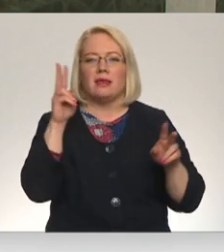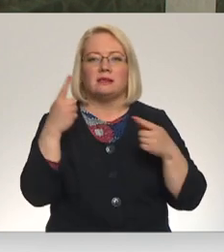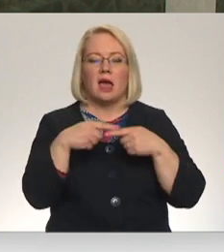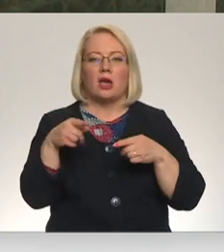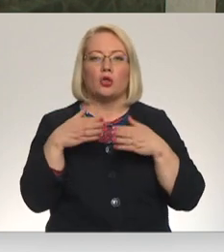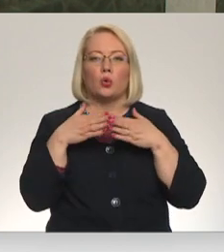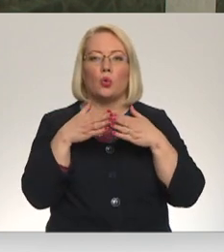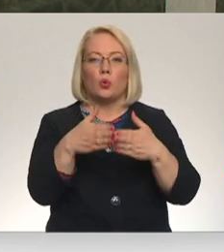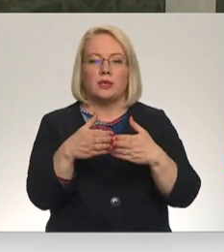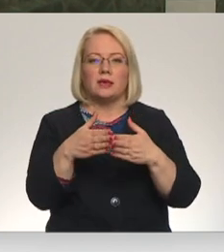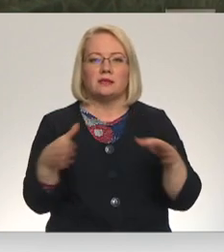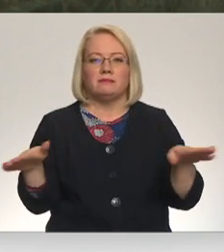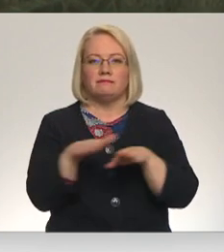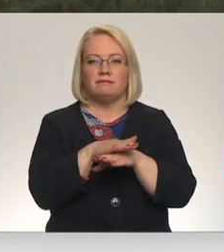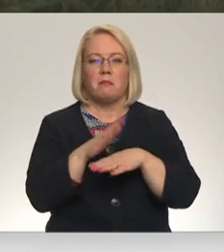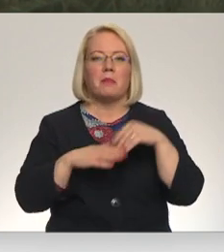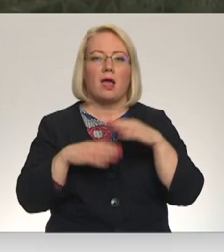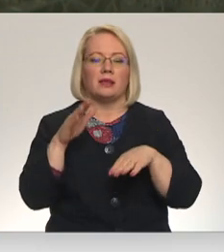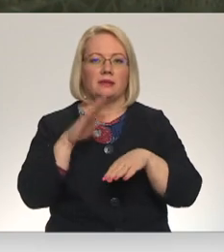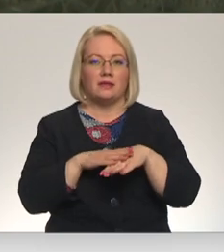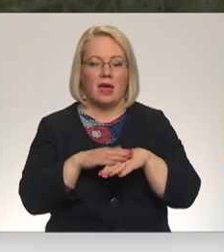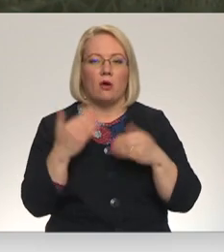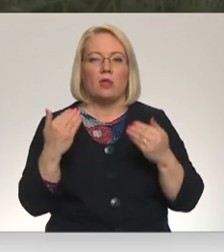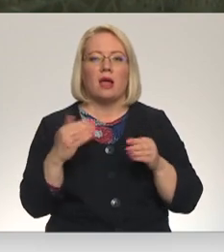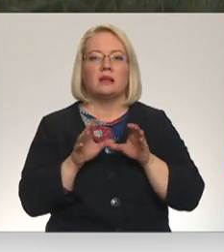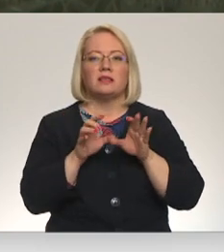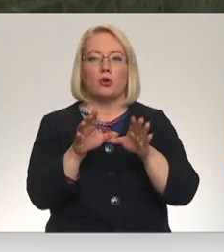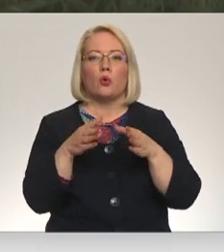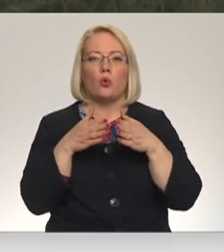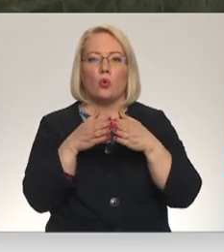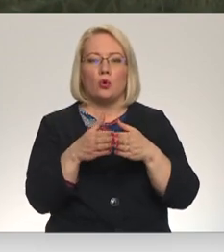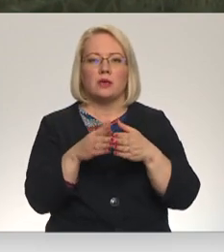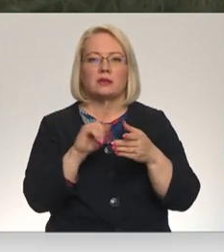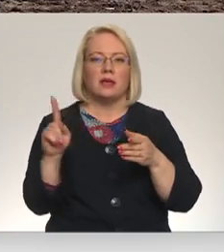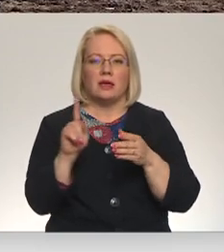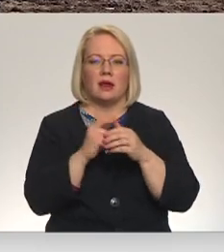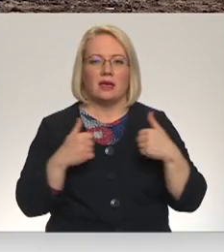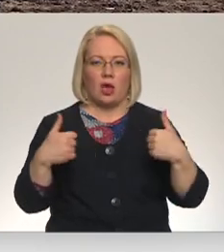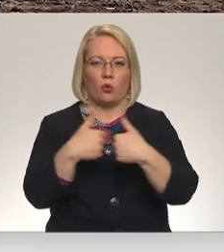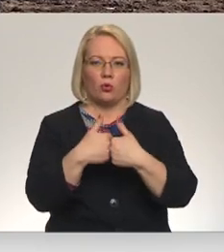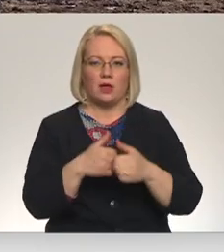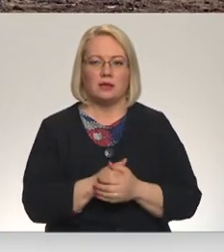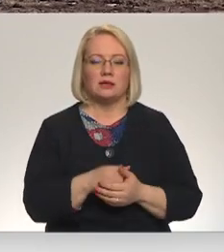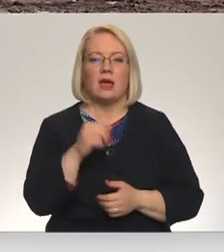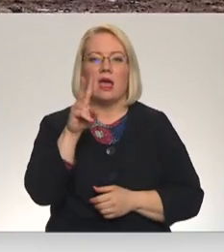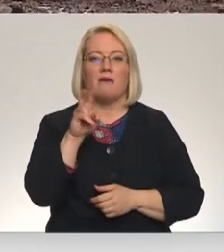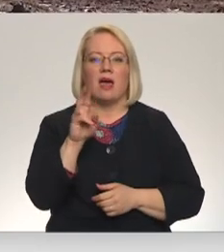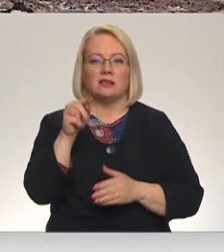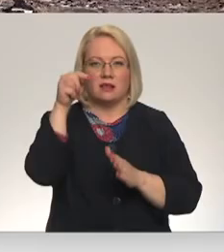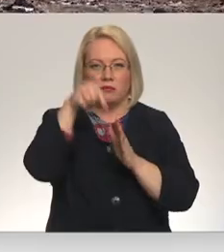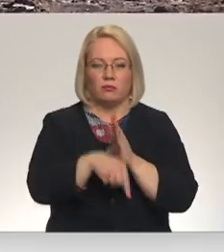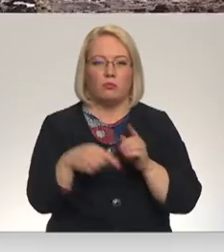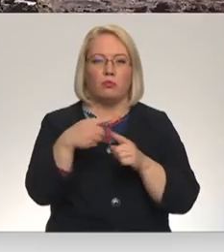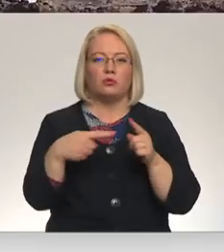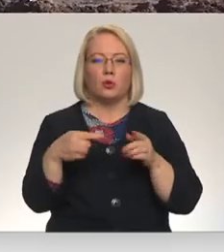zemē praktisku iemeslu dēļ. Tagad nu jau pamatīgi sarūsējušais kuģis tiek utilizēts. Vandzenē pus metru zem zemes